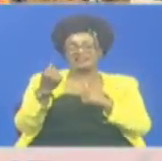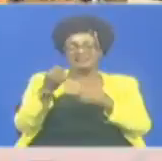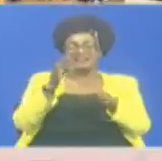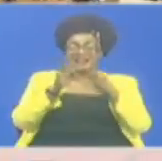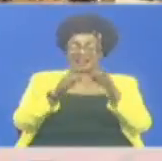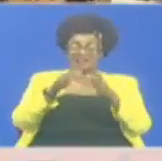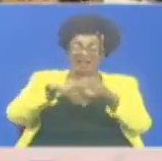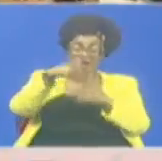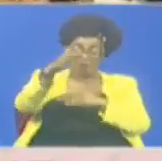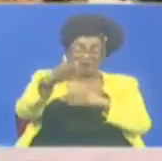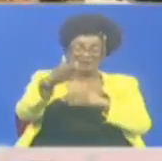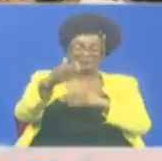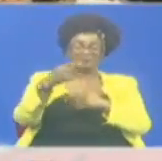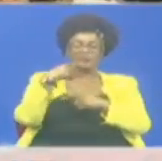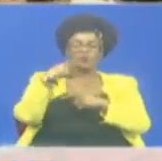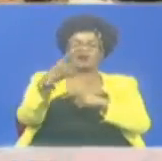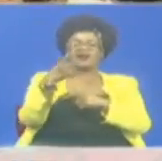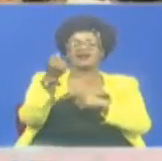not